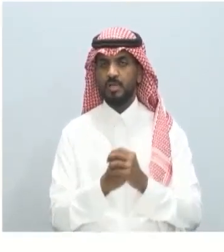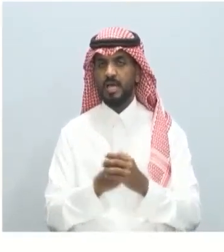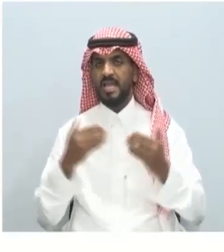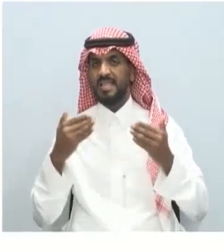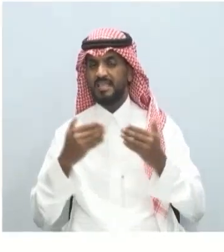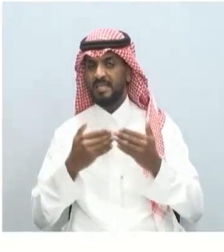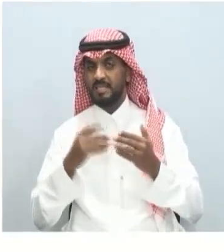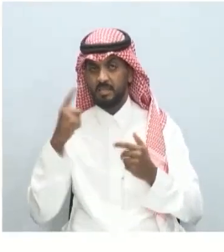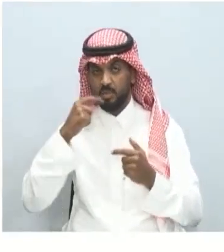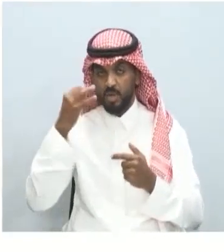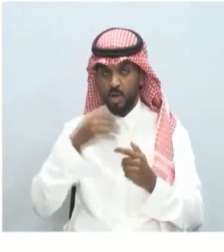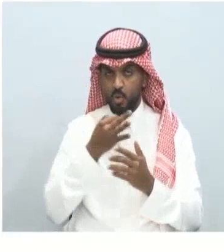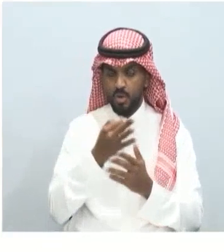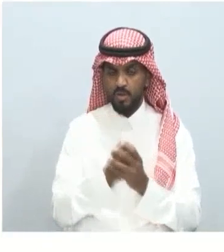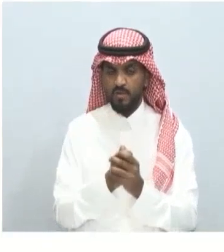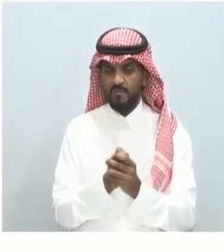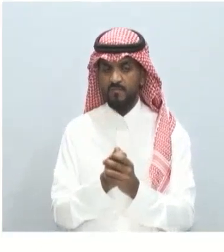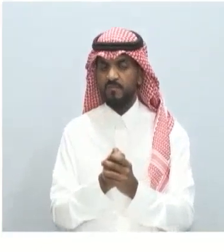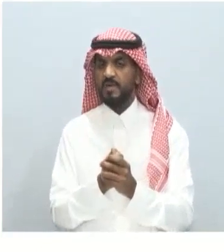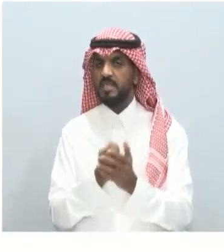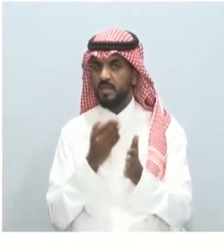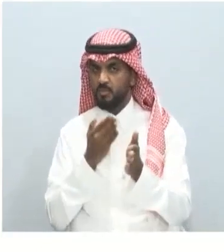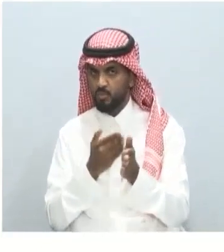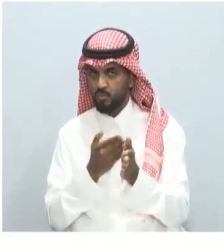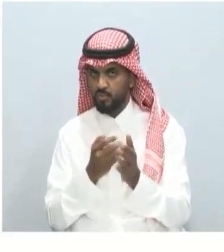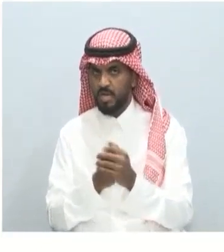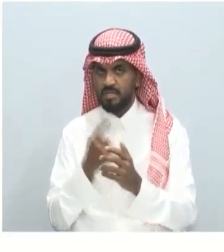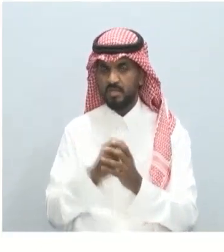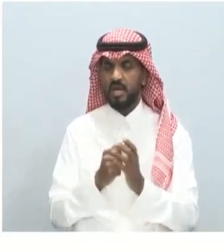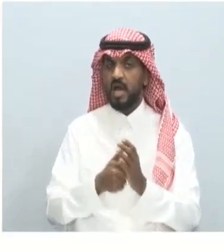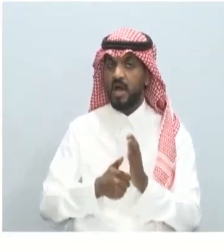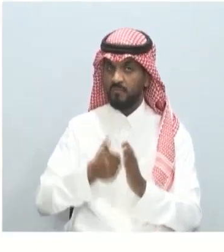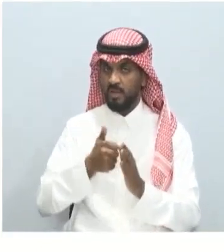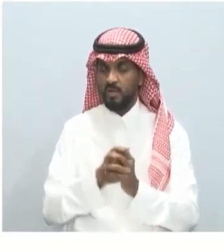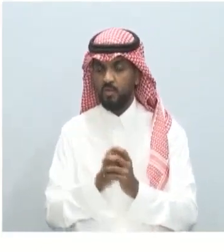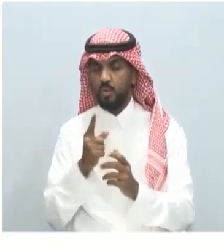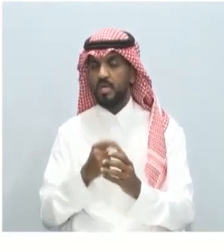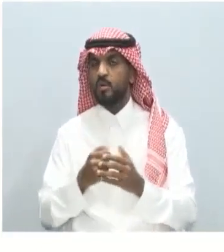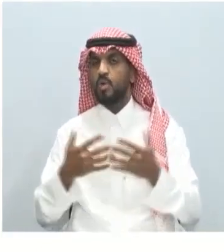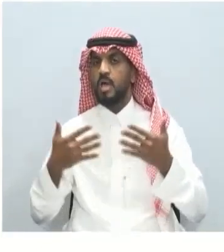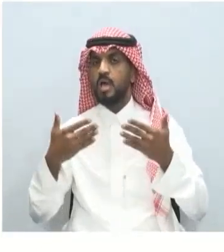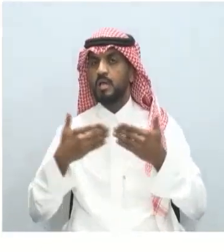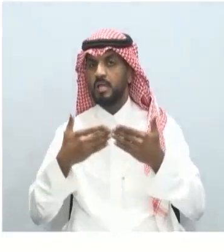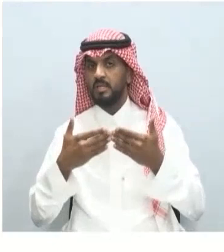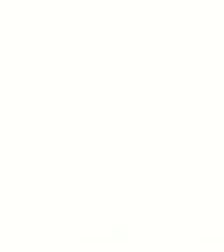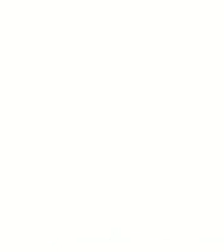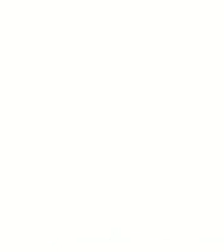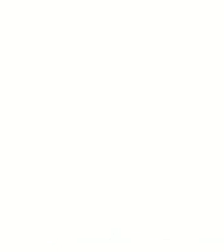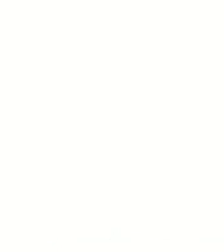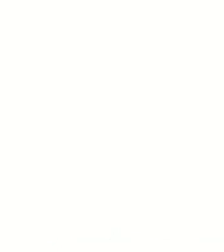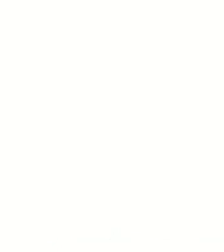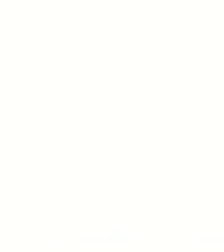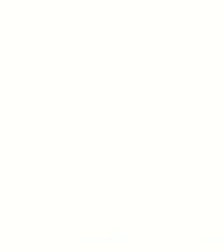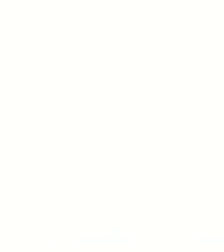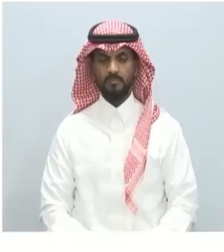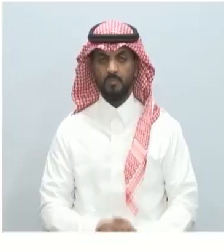الذين يستمعون القول فيتبعون احسنه اولئك الذين هداهم الله واولئك هم اولو الالباب